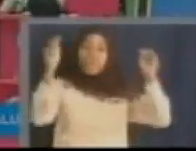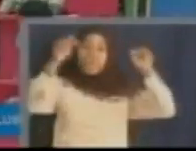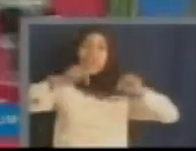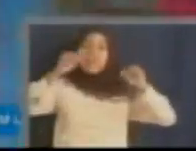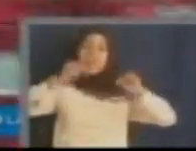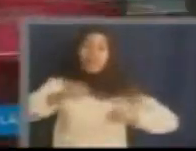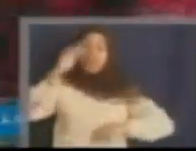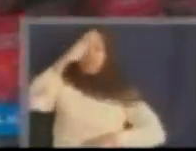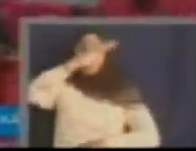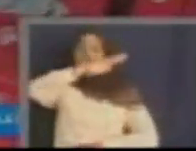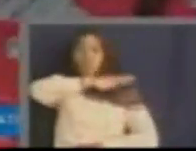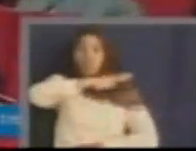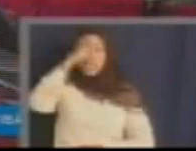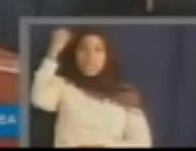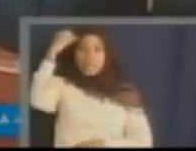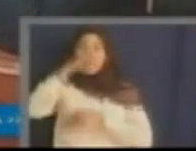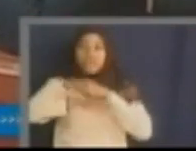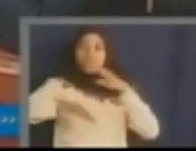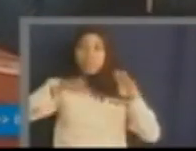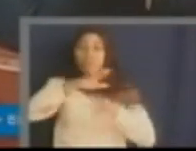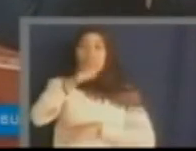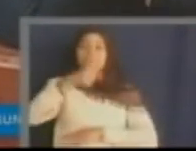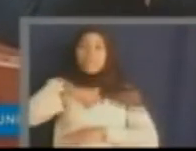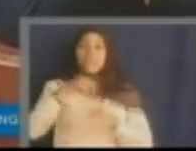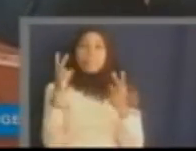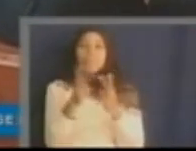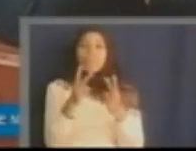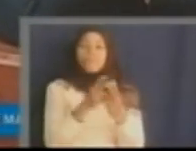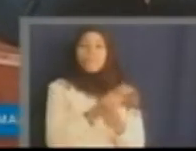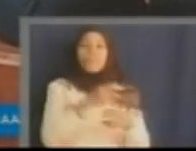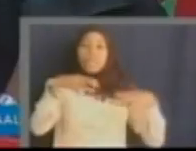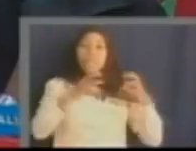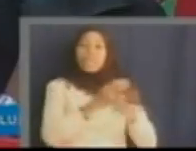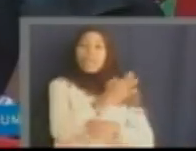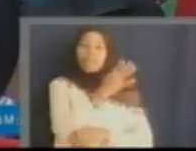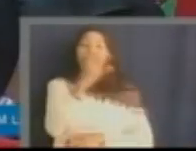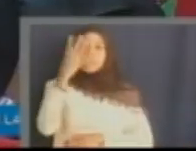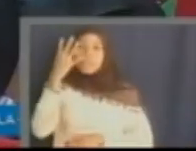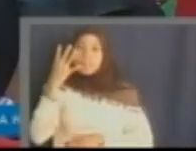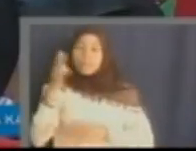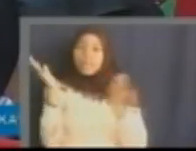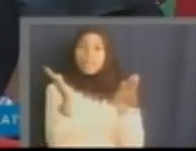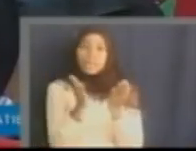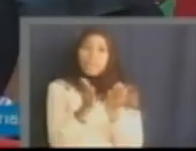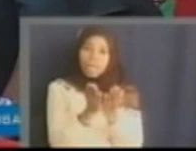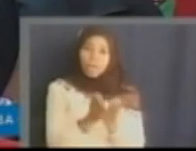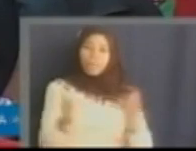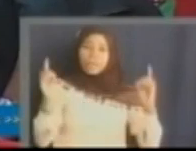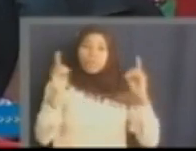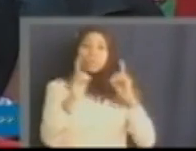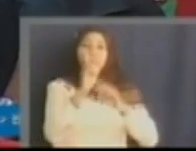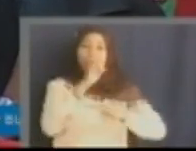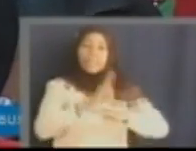Mheshimiwa mwenyekiti, na mimi pia kamati namba 4 naomba tukutane saa 10 hazina, ukumbi wetu wa